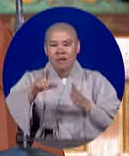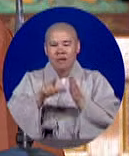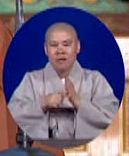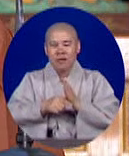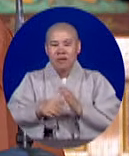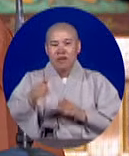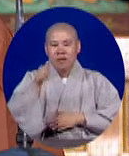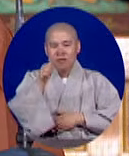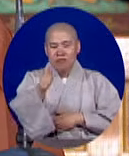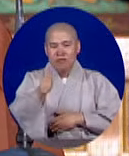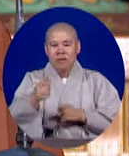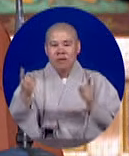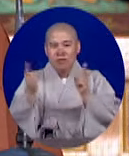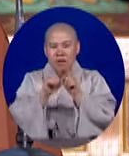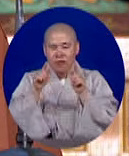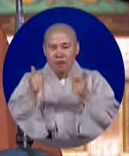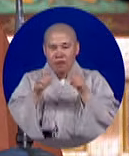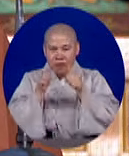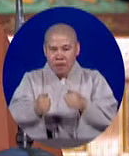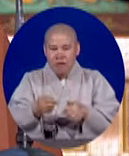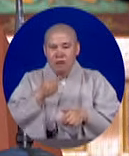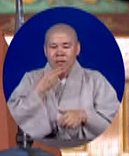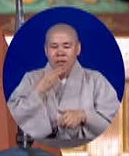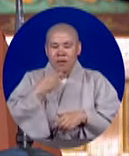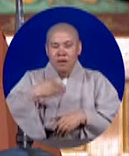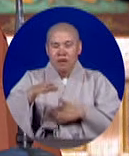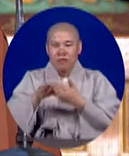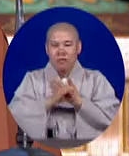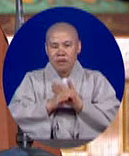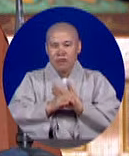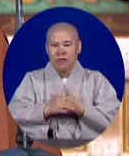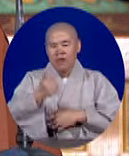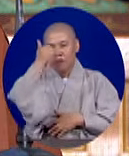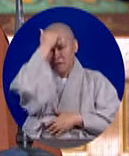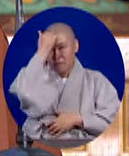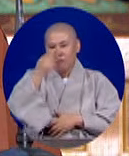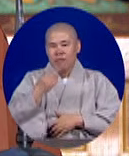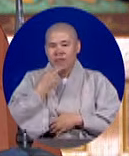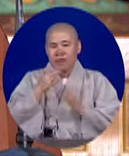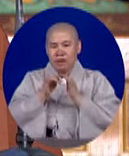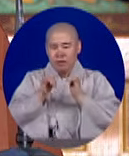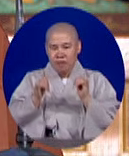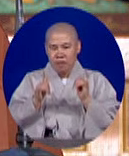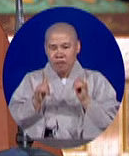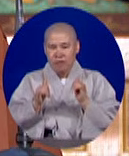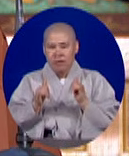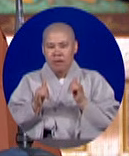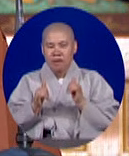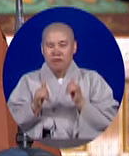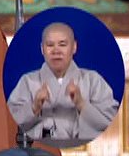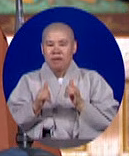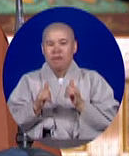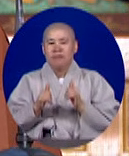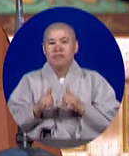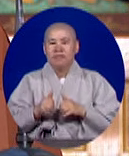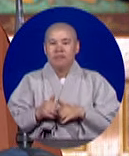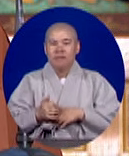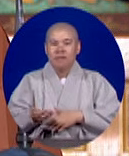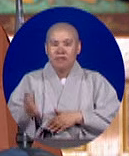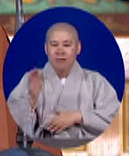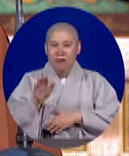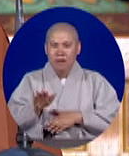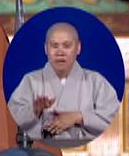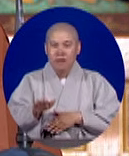주인을 안 찾아보고 가면 무례한 사람이다. 아주 예의가 없는 사람이다.